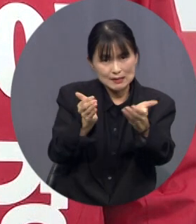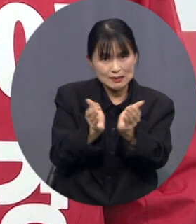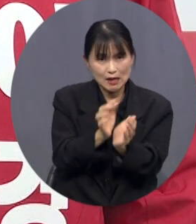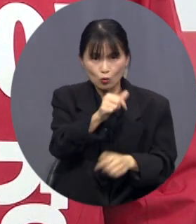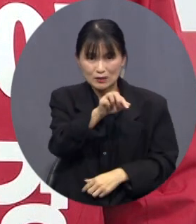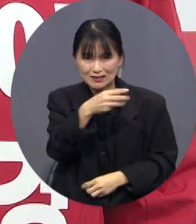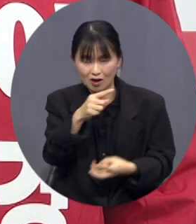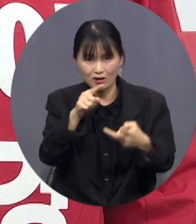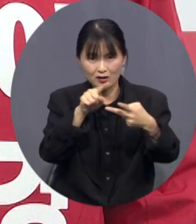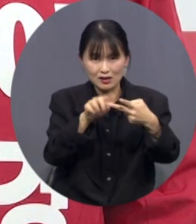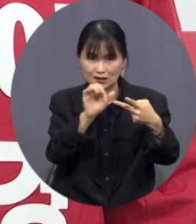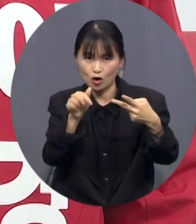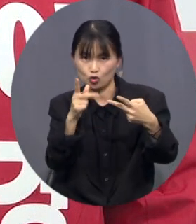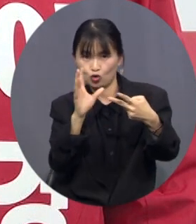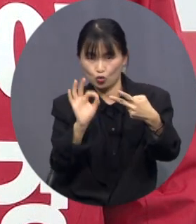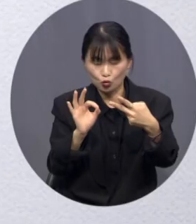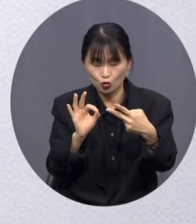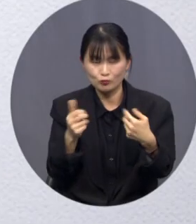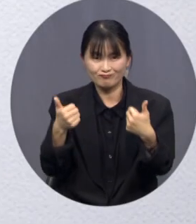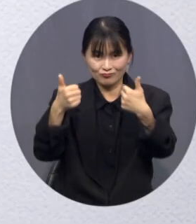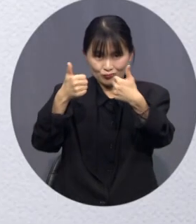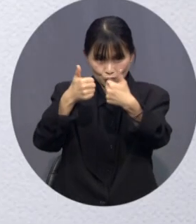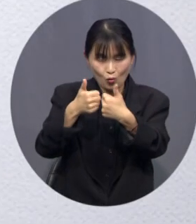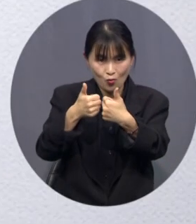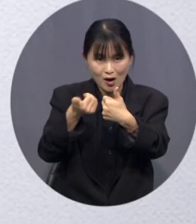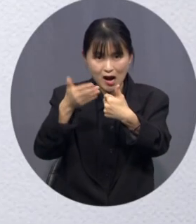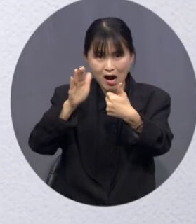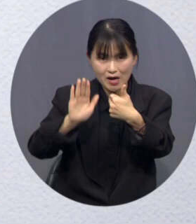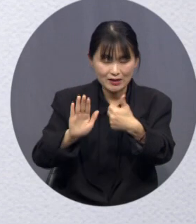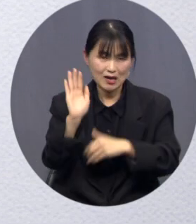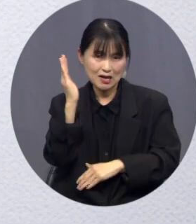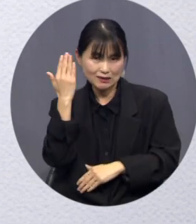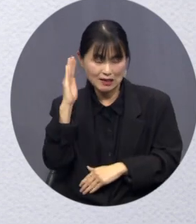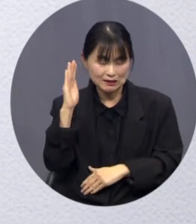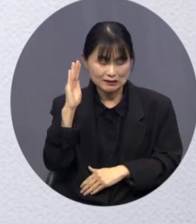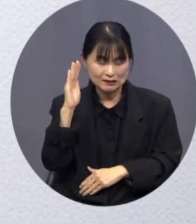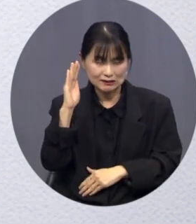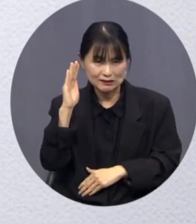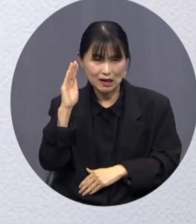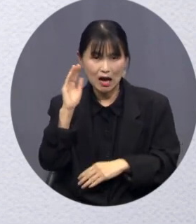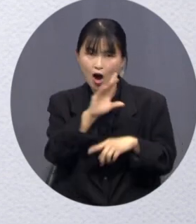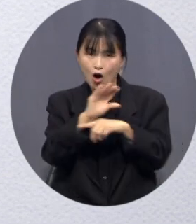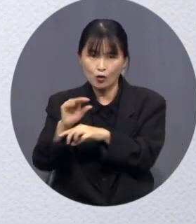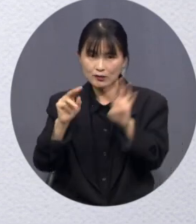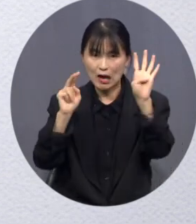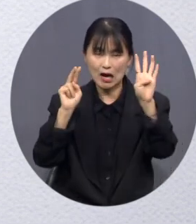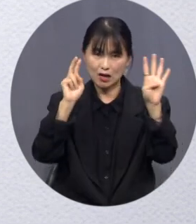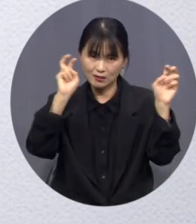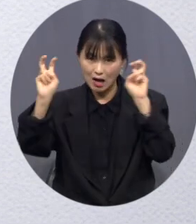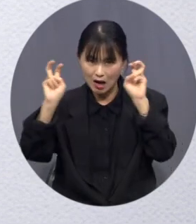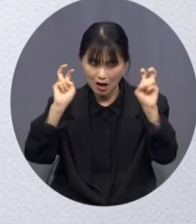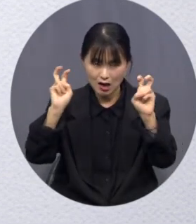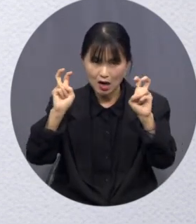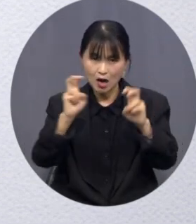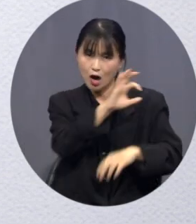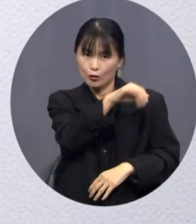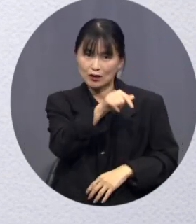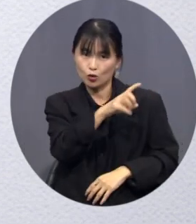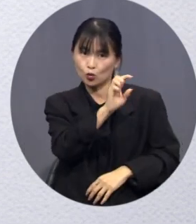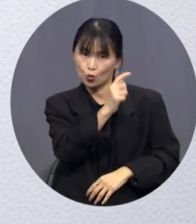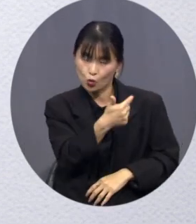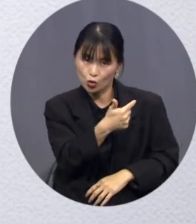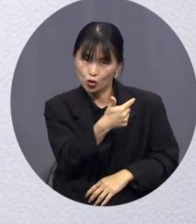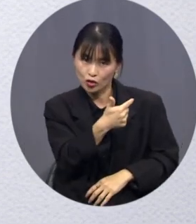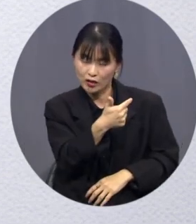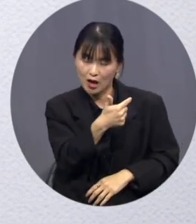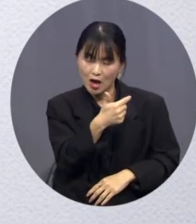고기철 이경용 예비후보가 나 가운데 최근 제주 MBC 등 언론 4사 여론 조사에 현역인 위성군 의원과의